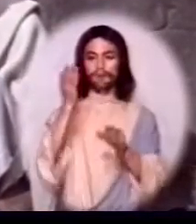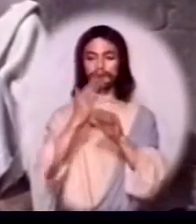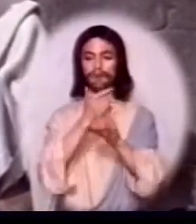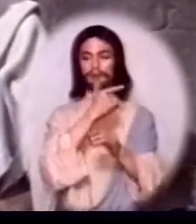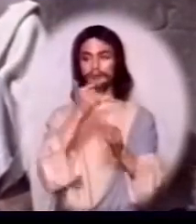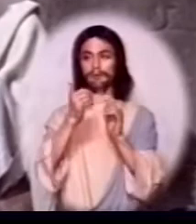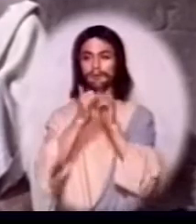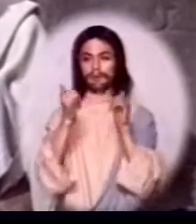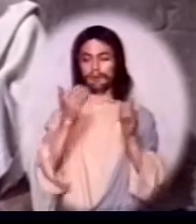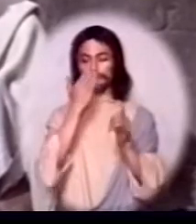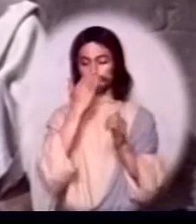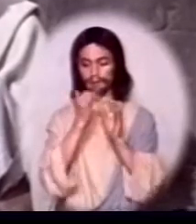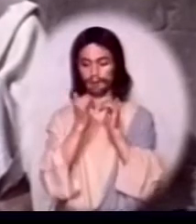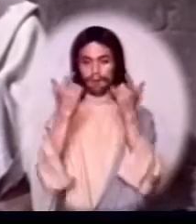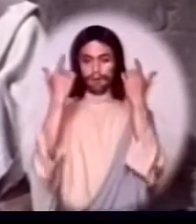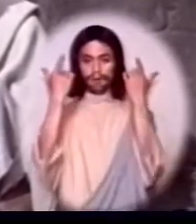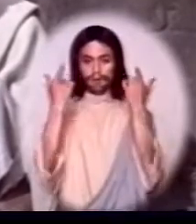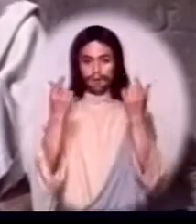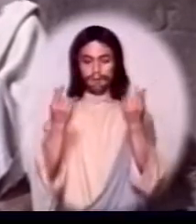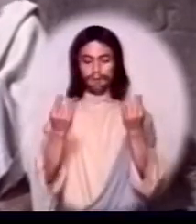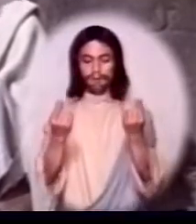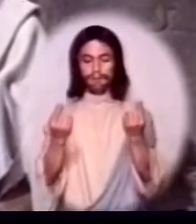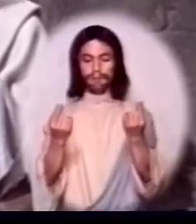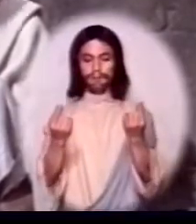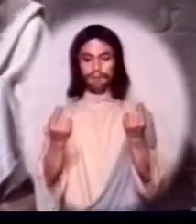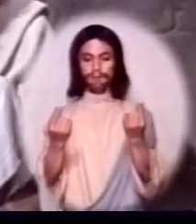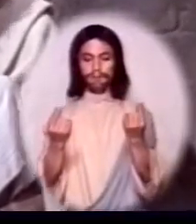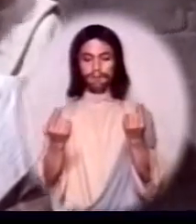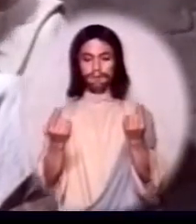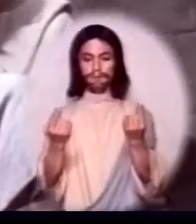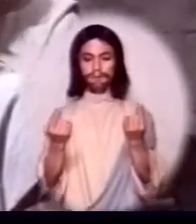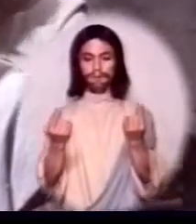너희 중에 큰 자는 낮은 자처럼,